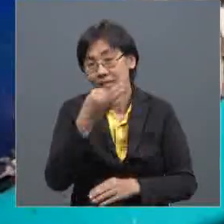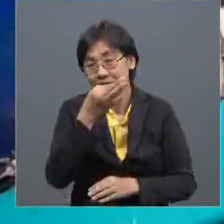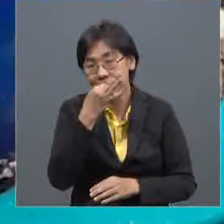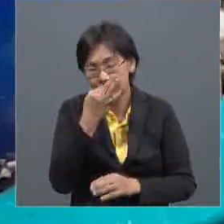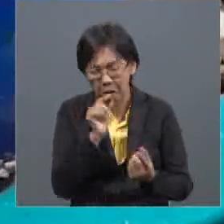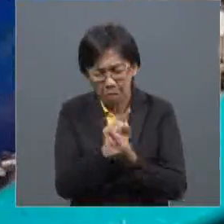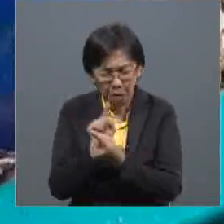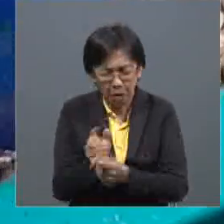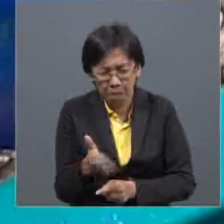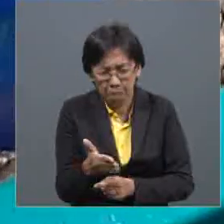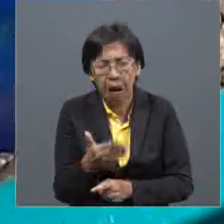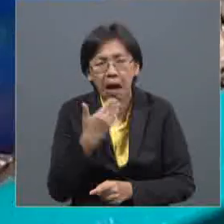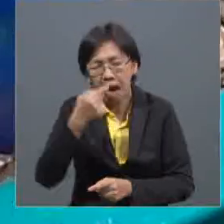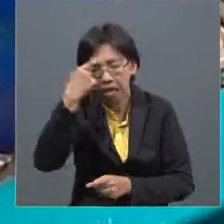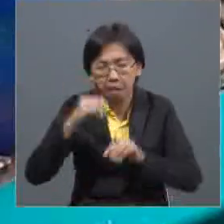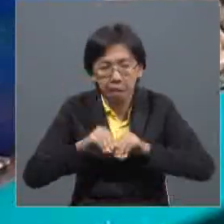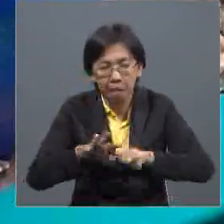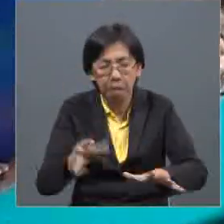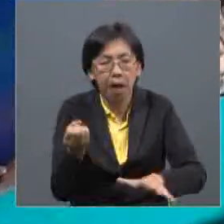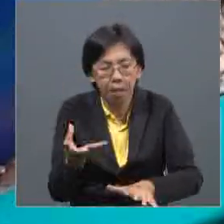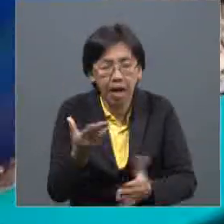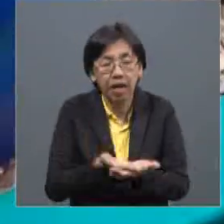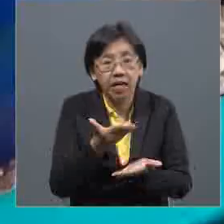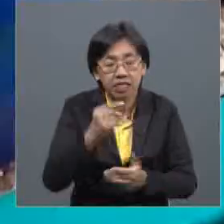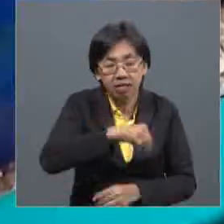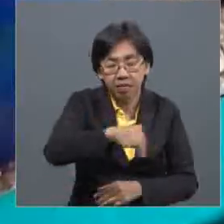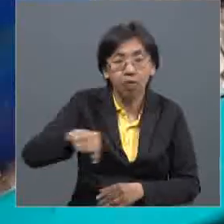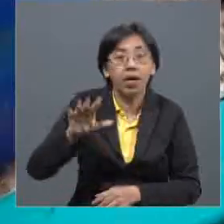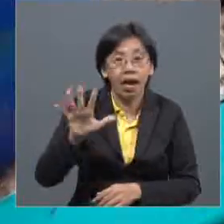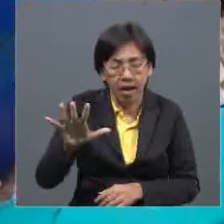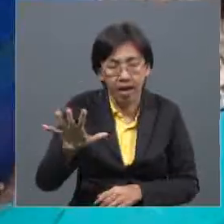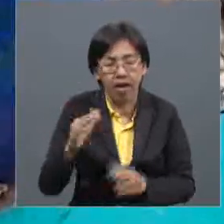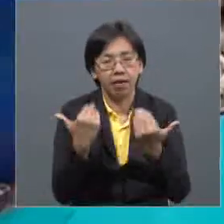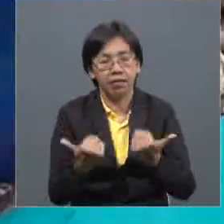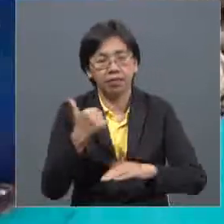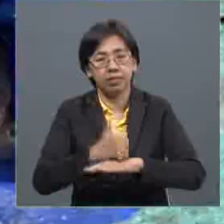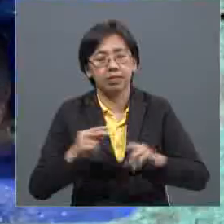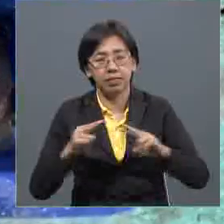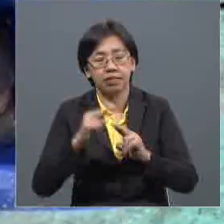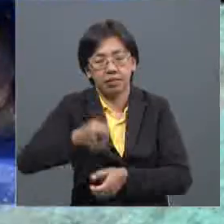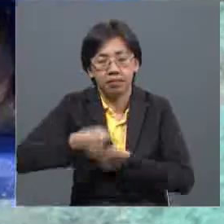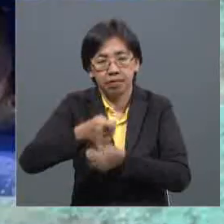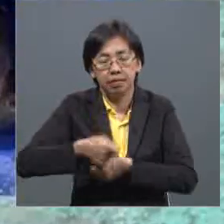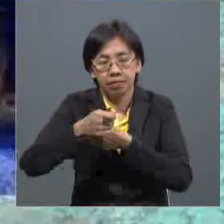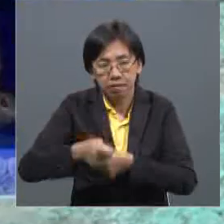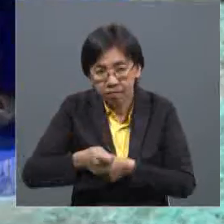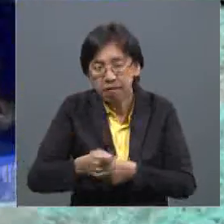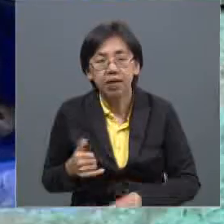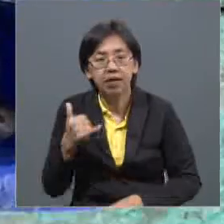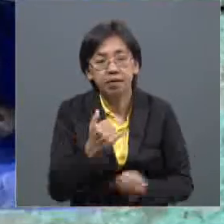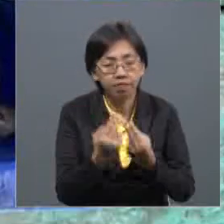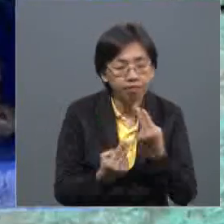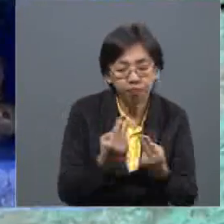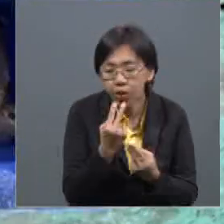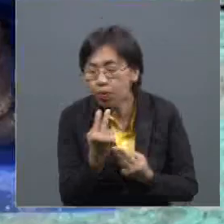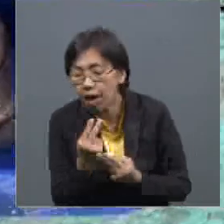ที่พบการระบาดมากที่สุดเนี่ยมีจุดรับซื้อรวม5จุดด้วยกันซึ่งโอกาสนี้รัฐมนตรีว่าการกระทรวงเกษตรและสหกรณ์ได้ไปเยี่ยมชม